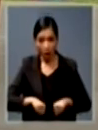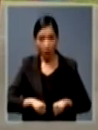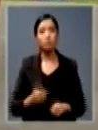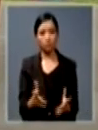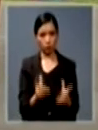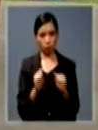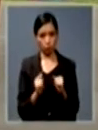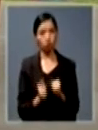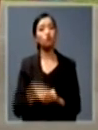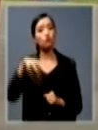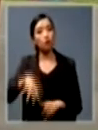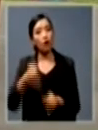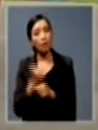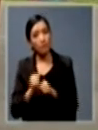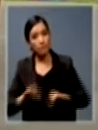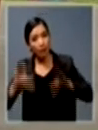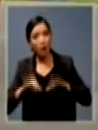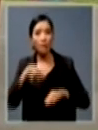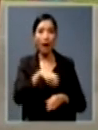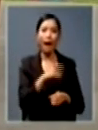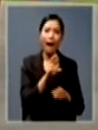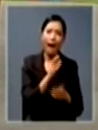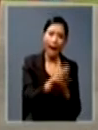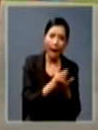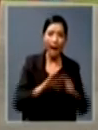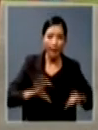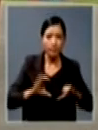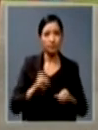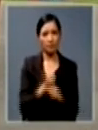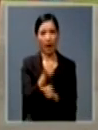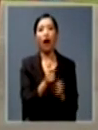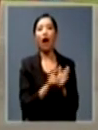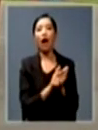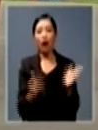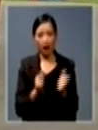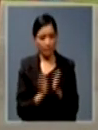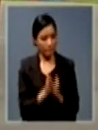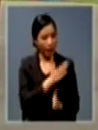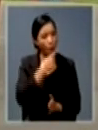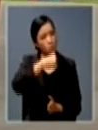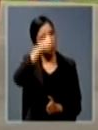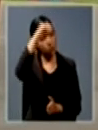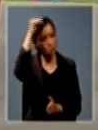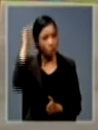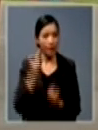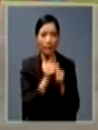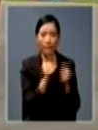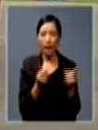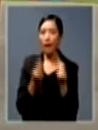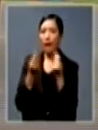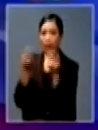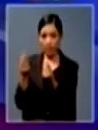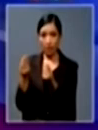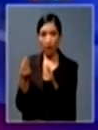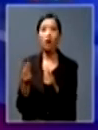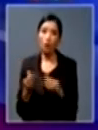าครัฐและก็รัฐวิสาหกิจทั้งหลายนี่นะครับสามารถที่จะลาเพื่ออุปสมบทถวายเป็นพระราชกุศลได้นะครับในโอกาส